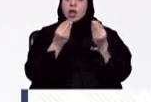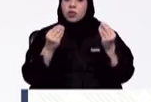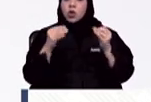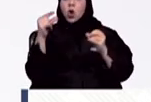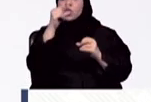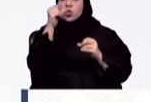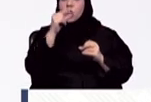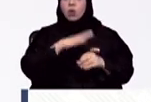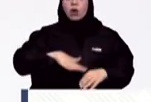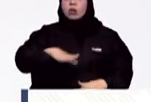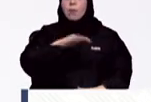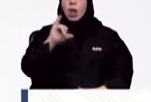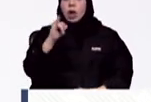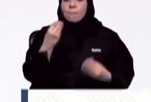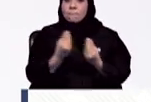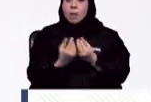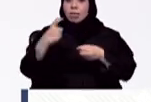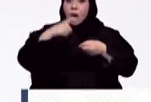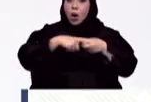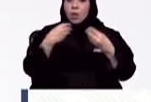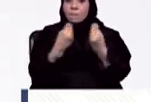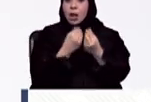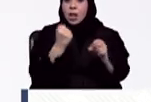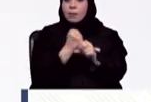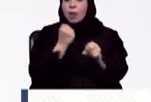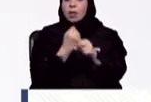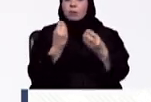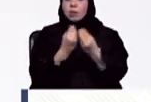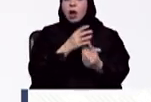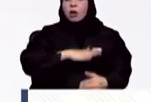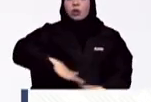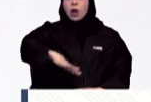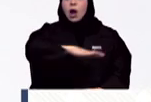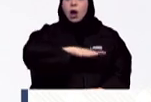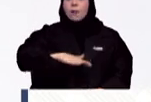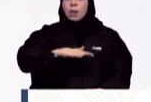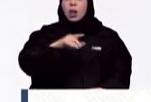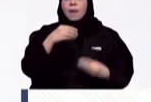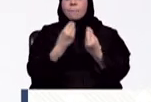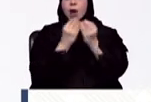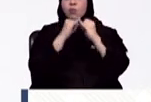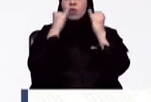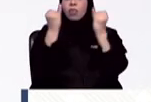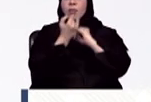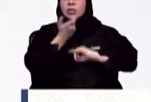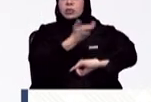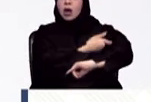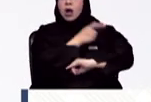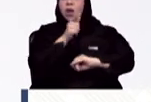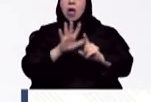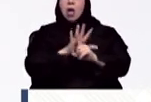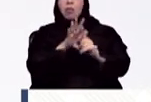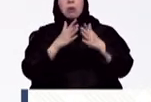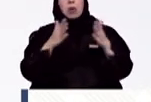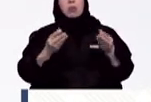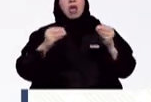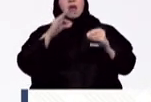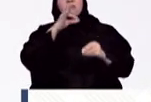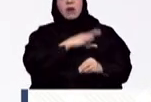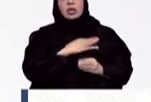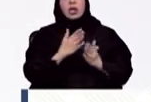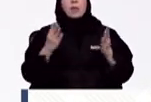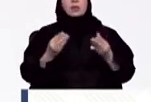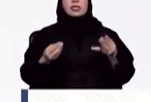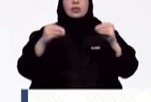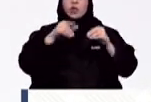العربية مع جامعة الدول العربية مع منظمة الصحة العالمية, هذا يكون لها الأثر كبير. في نفس